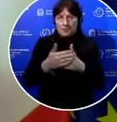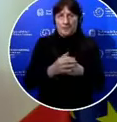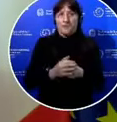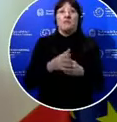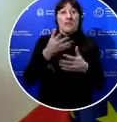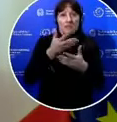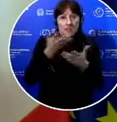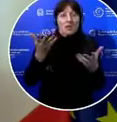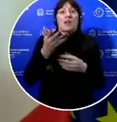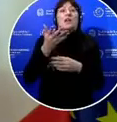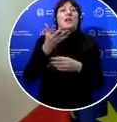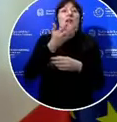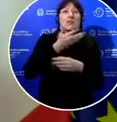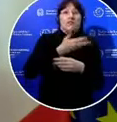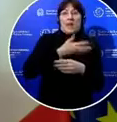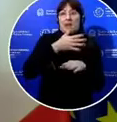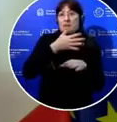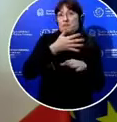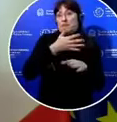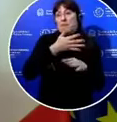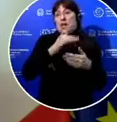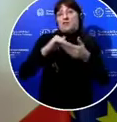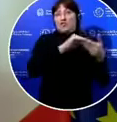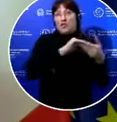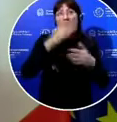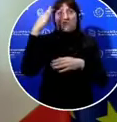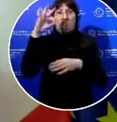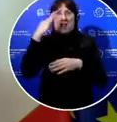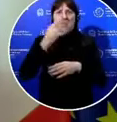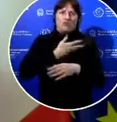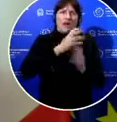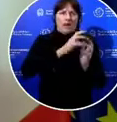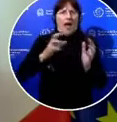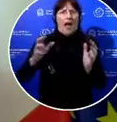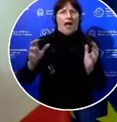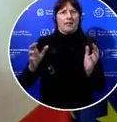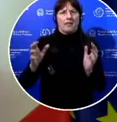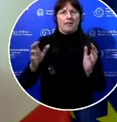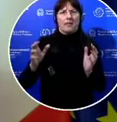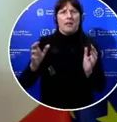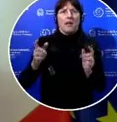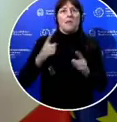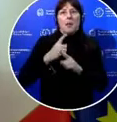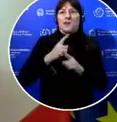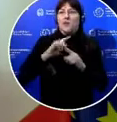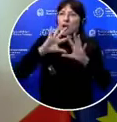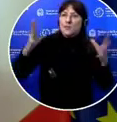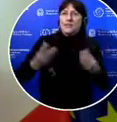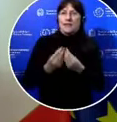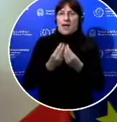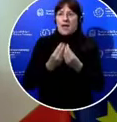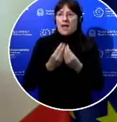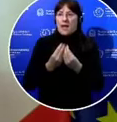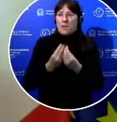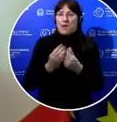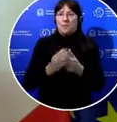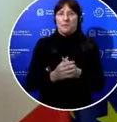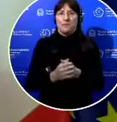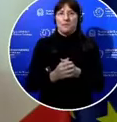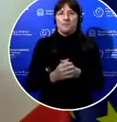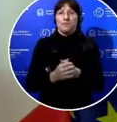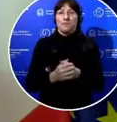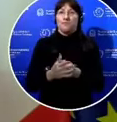sono un ruolo che non sia così distante come oggi invece è rispetto al servizio pubblico. E ci sono da